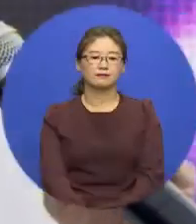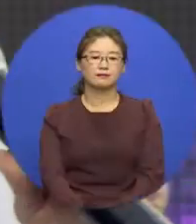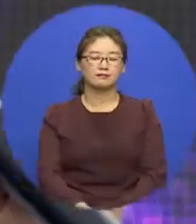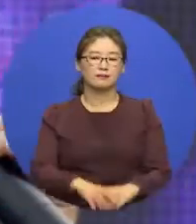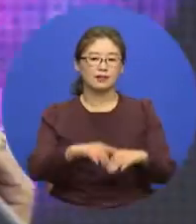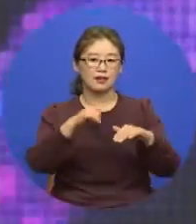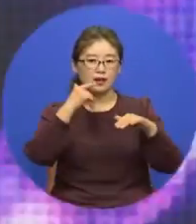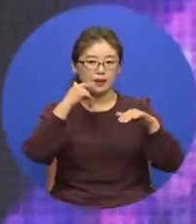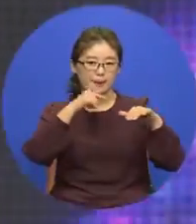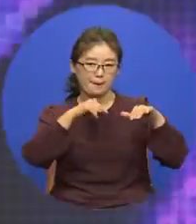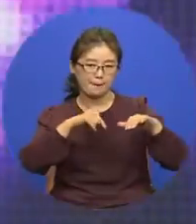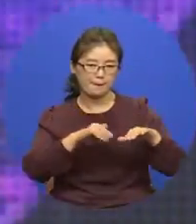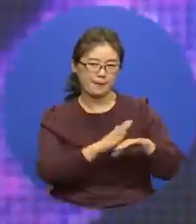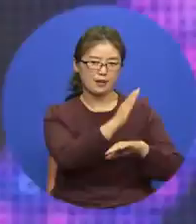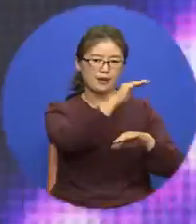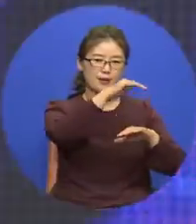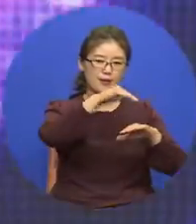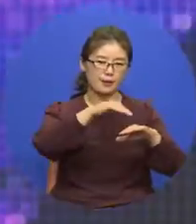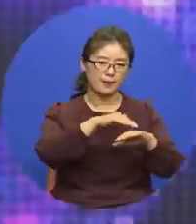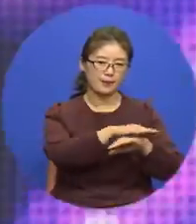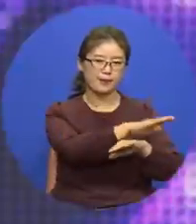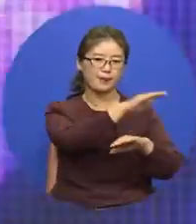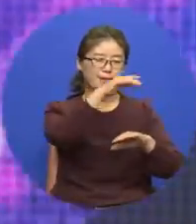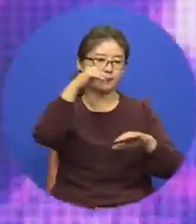파도 소리